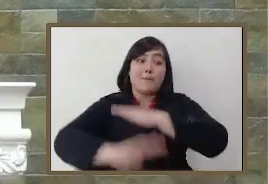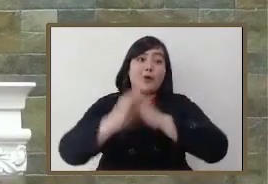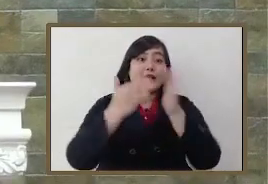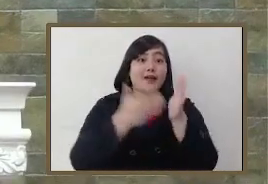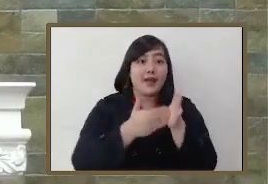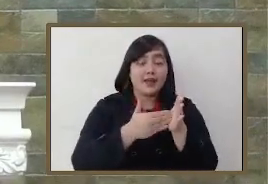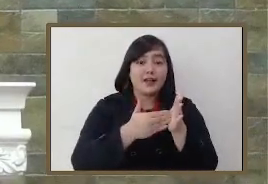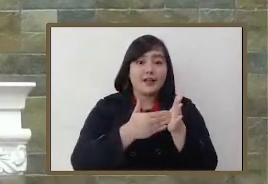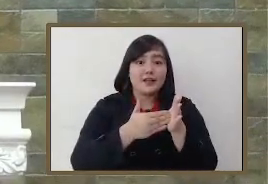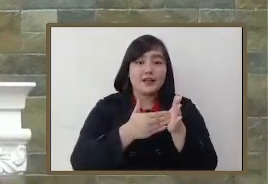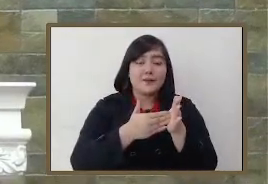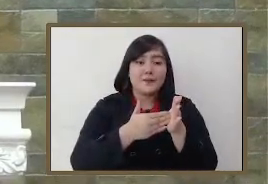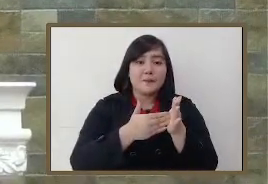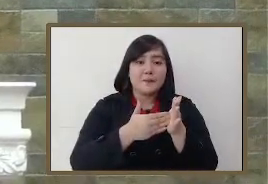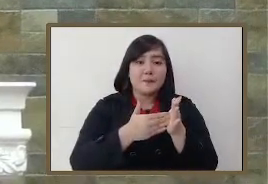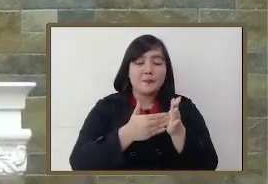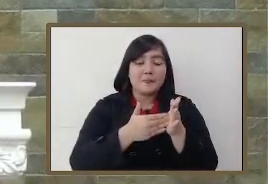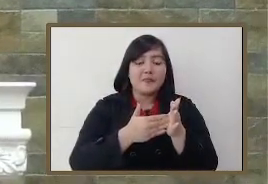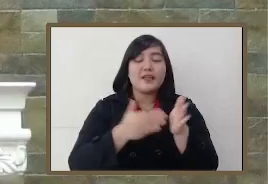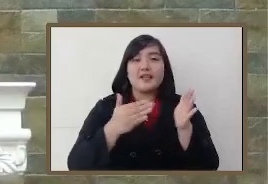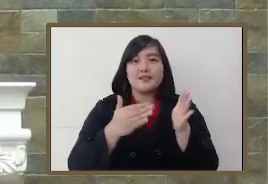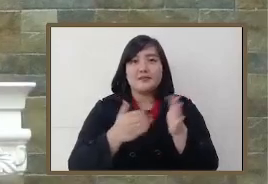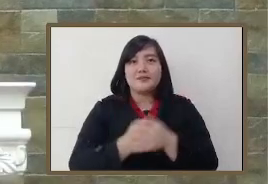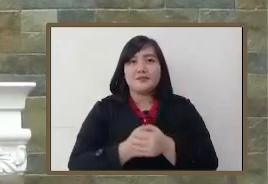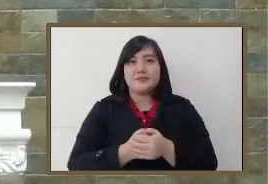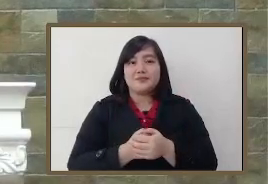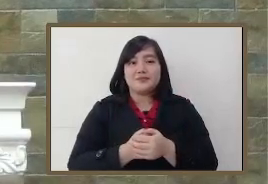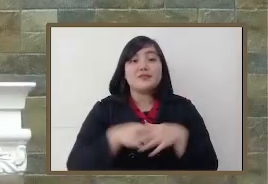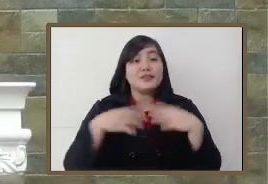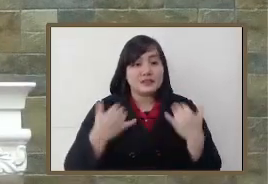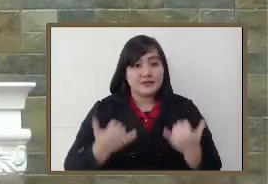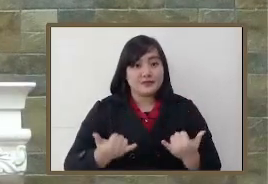Listen, bawat ipinapanganak ay may DNA.